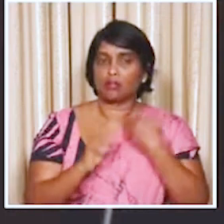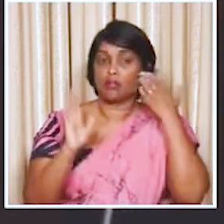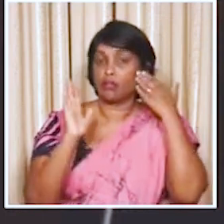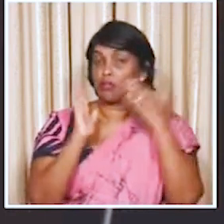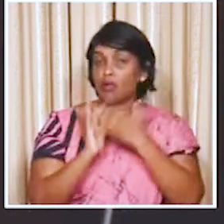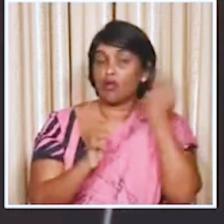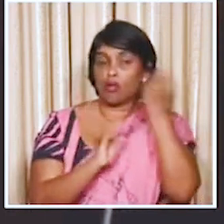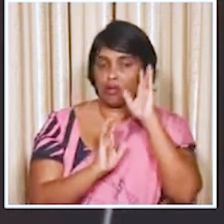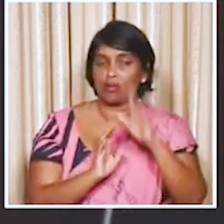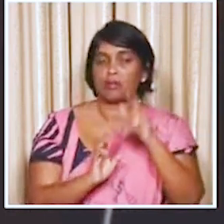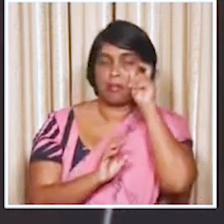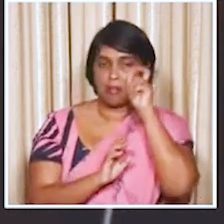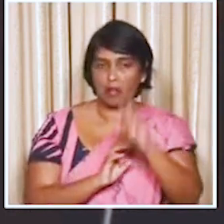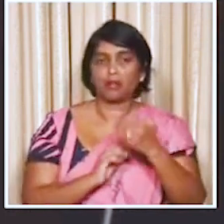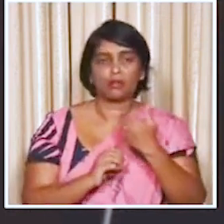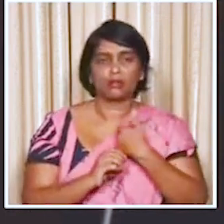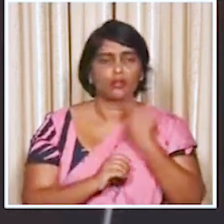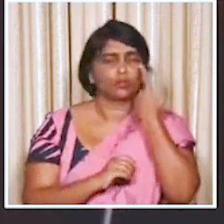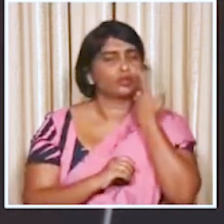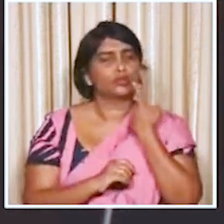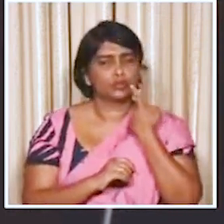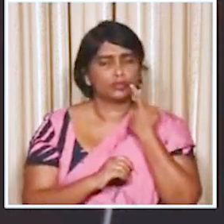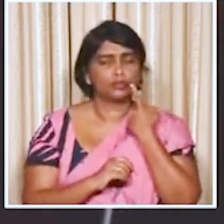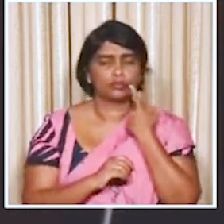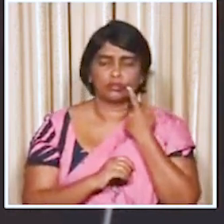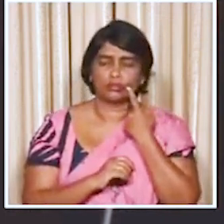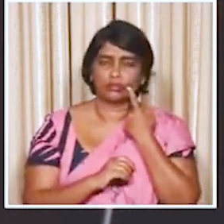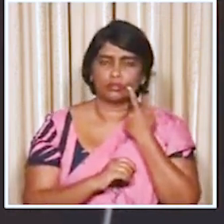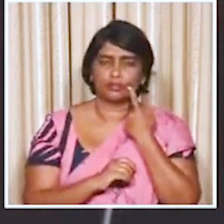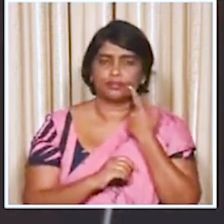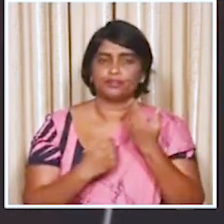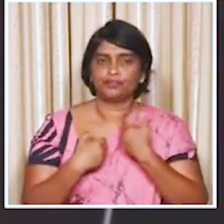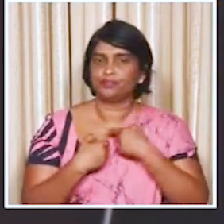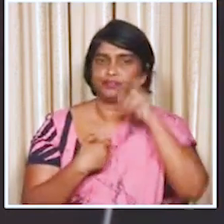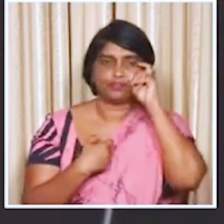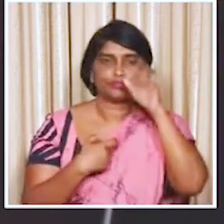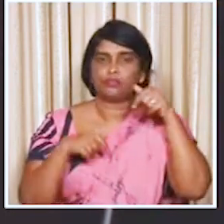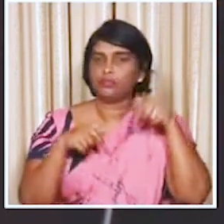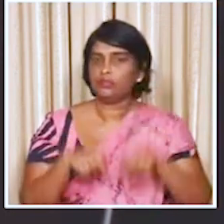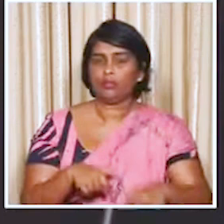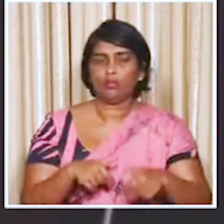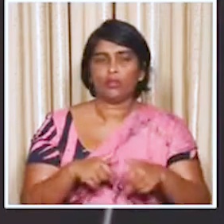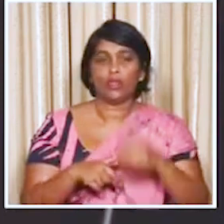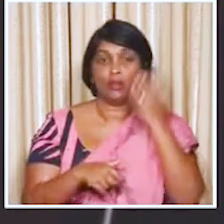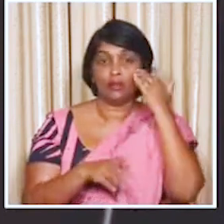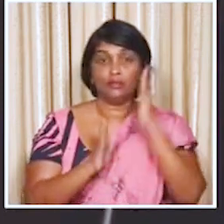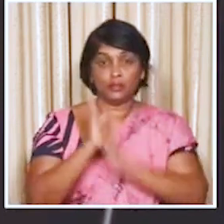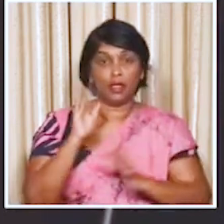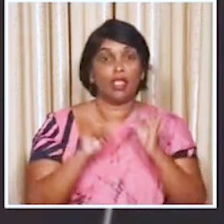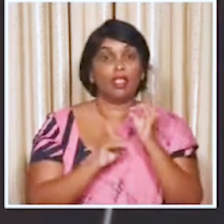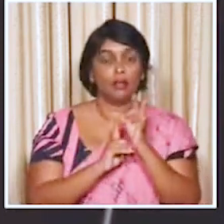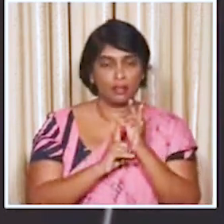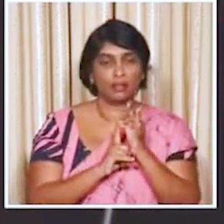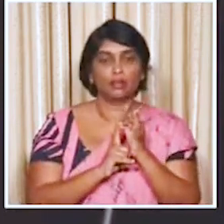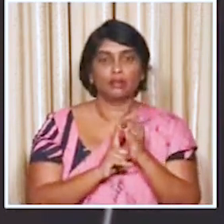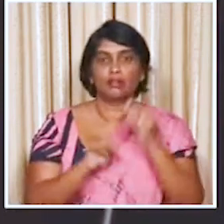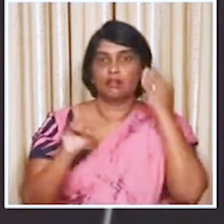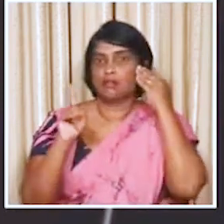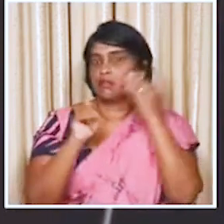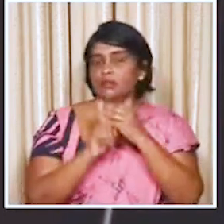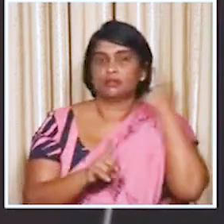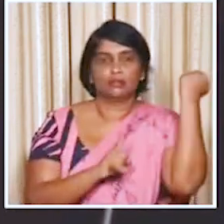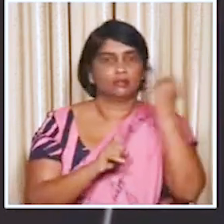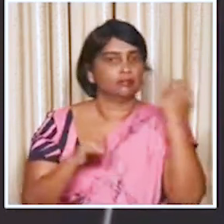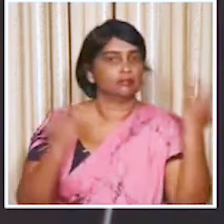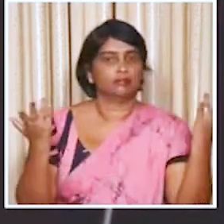gana hoyandona balandona mata tiyena kanagaatuwata de tamai mama dakkena taamath ape innawa kaanta emathi tumiyak e tumiyawat me gana wachanayak